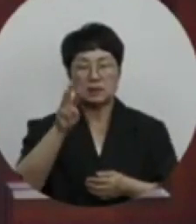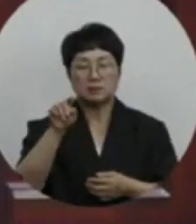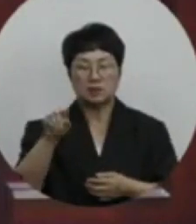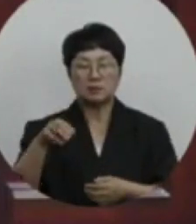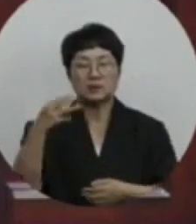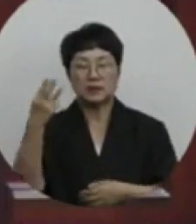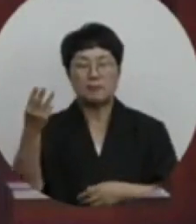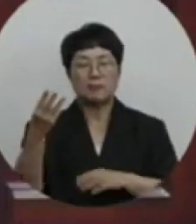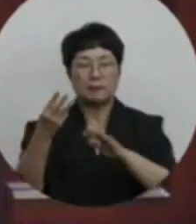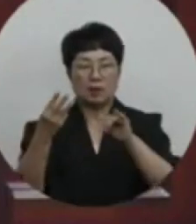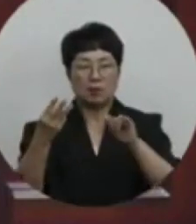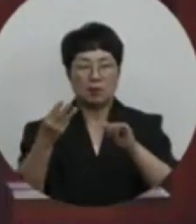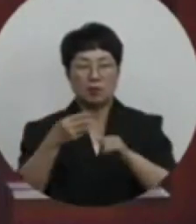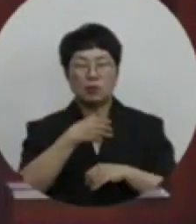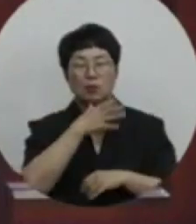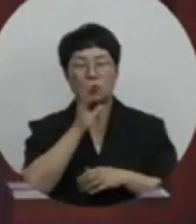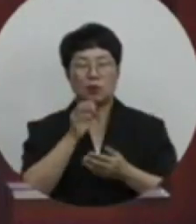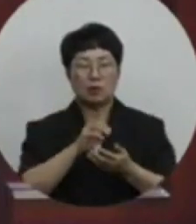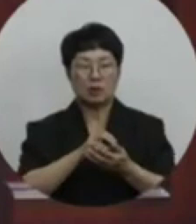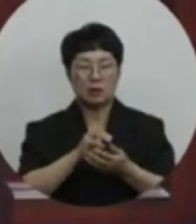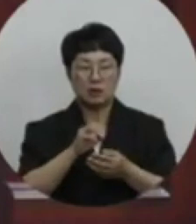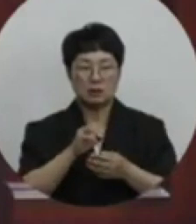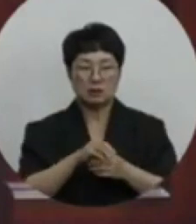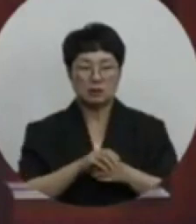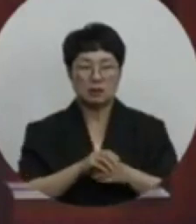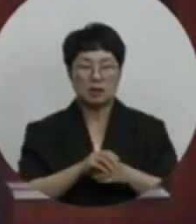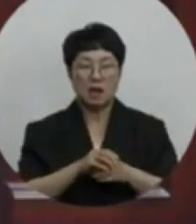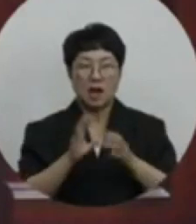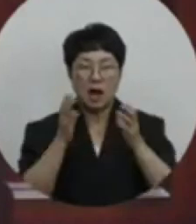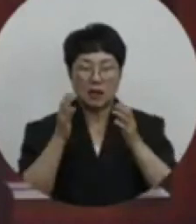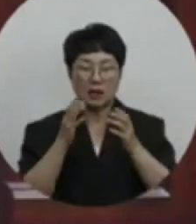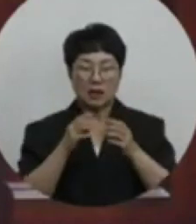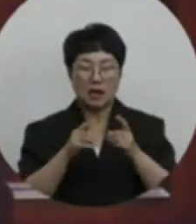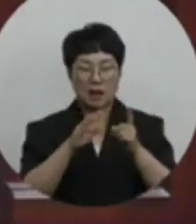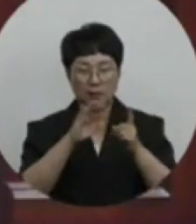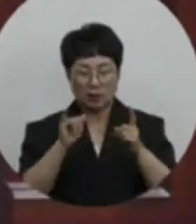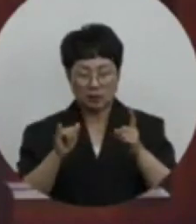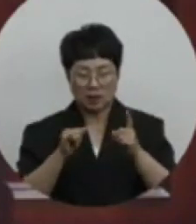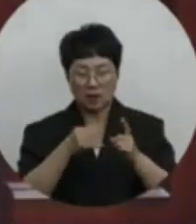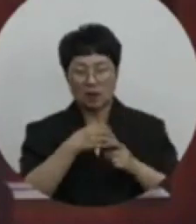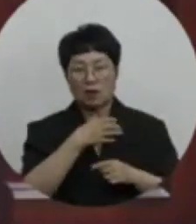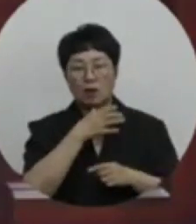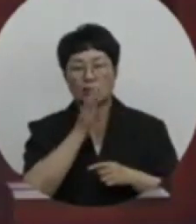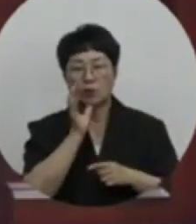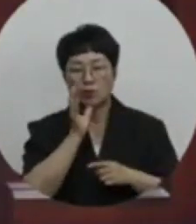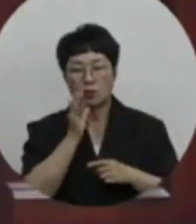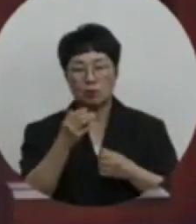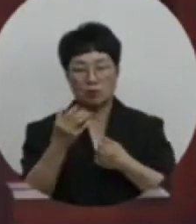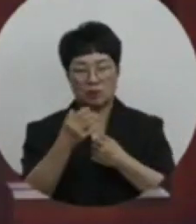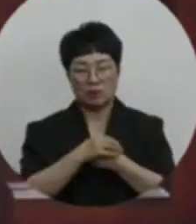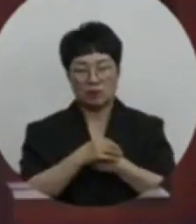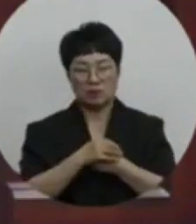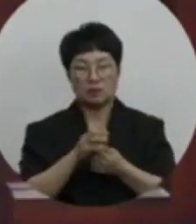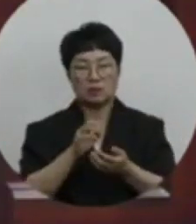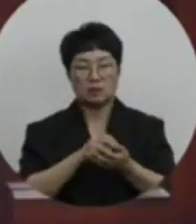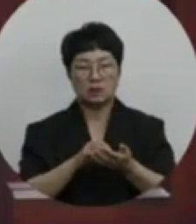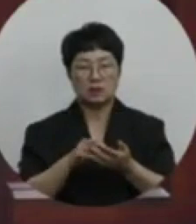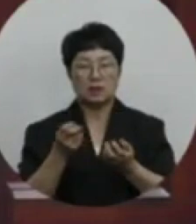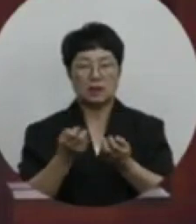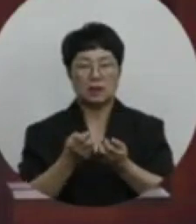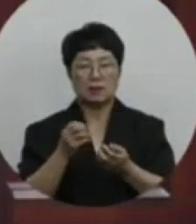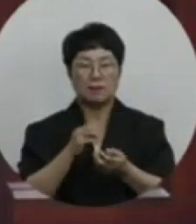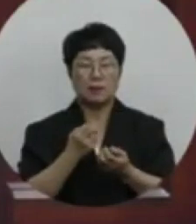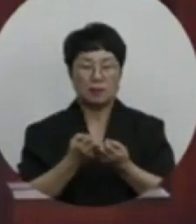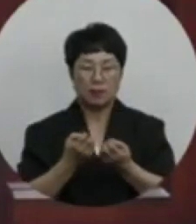243.8명입니다. 노령화 지수는 유소년 100명당 노령인구를 산출하는 지수입니다.